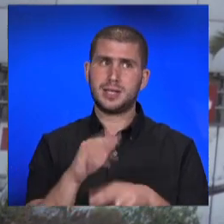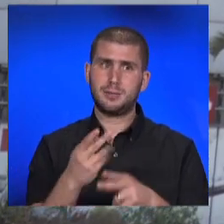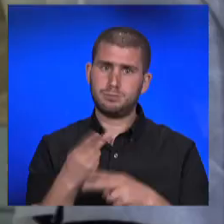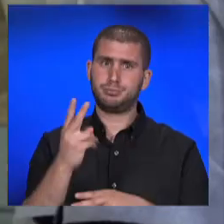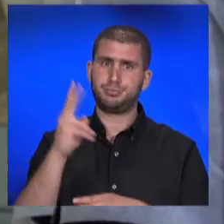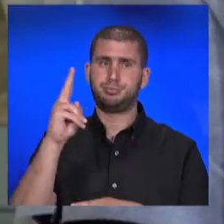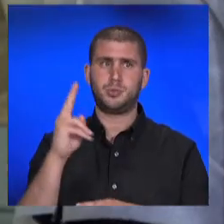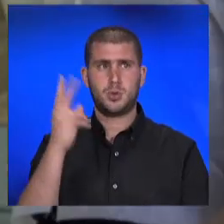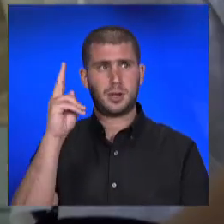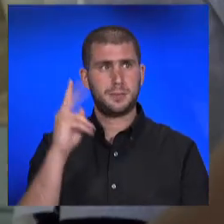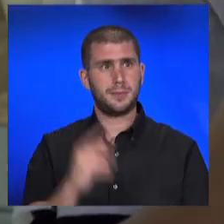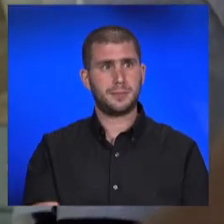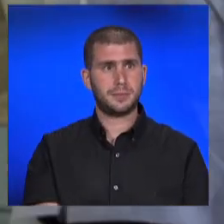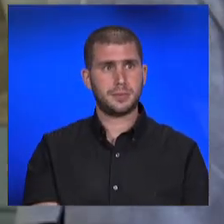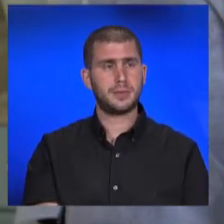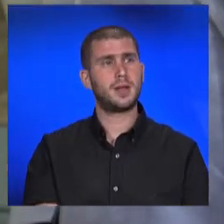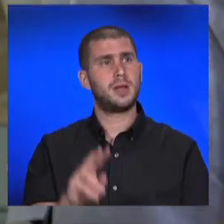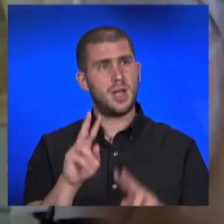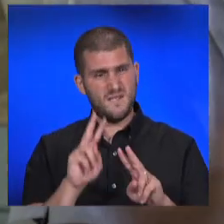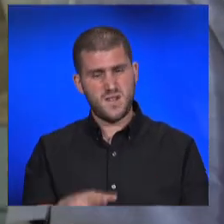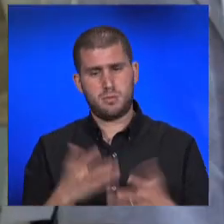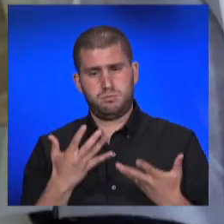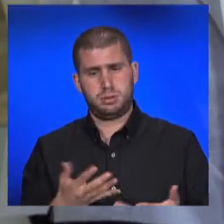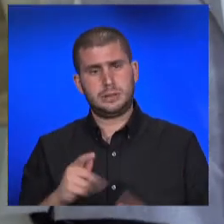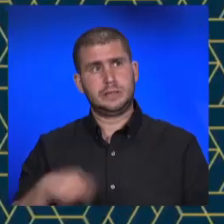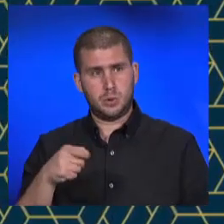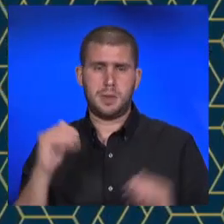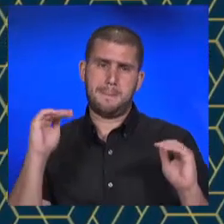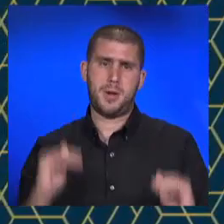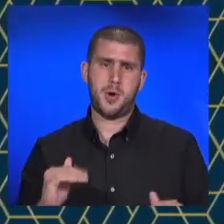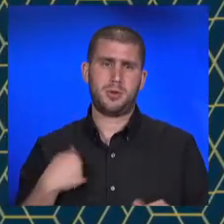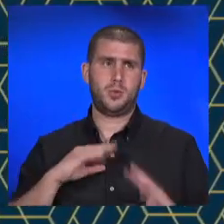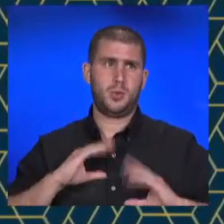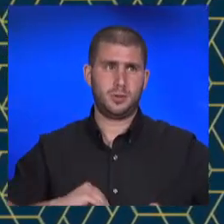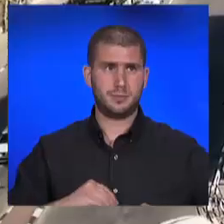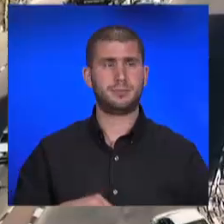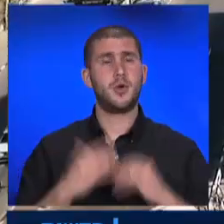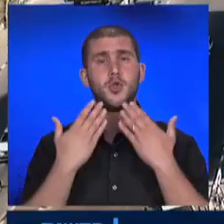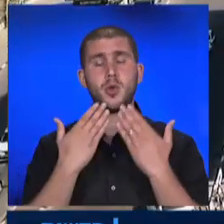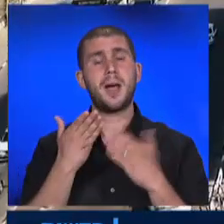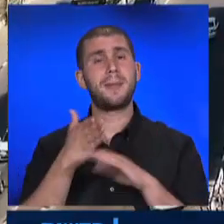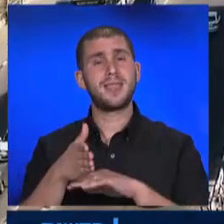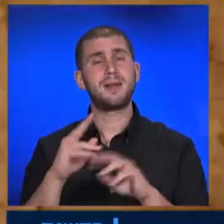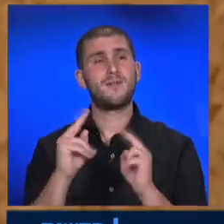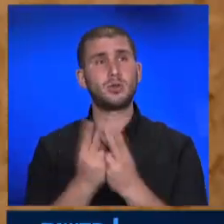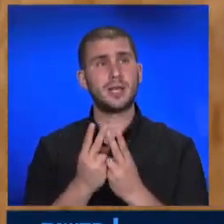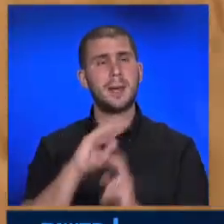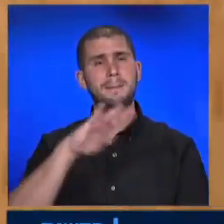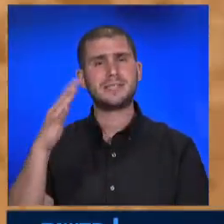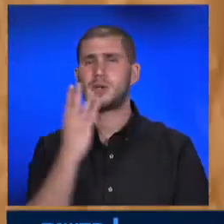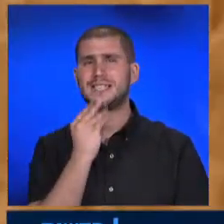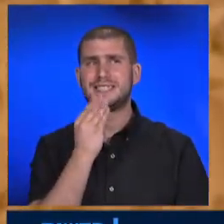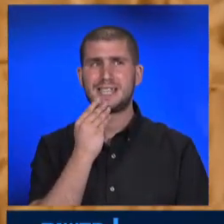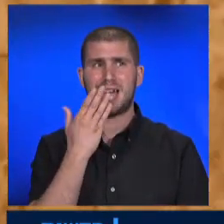תעלה. המסה הכבדה של הסחירות תרד לי. שלום ותודה שפניתם לקבוצת פסגות ישראל